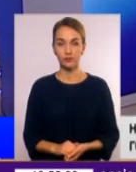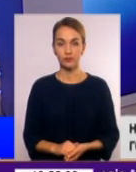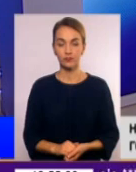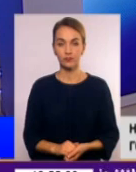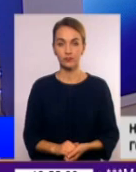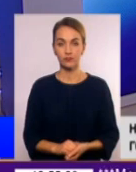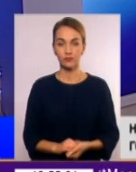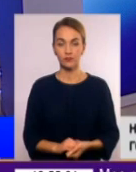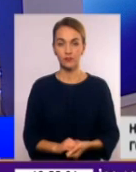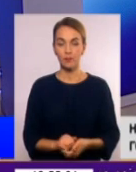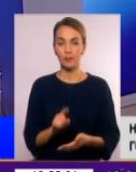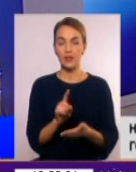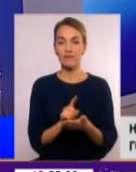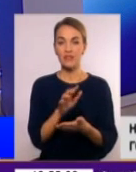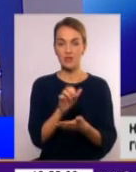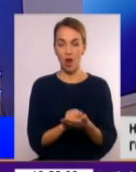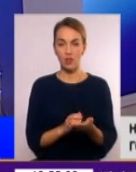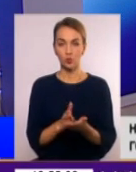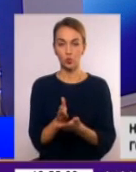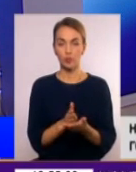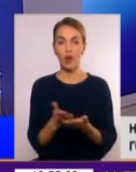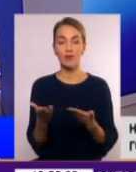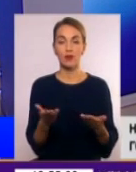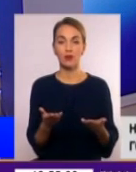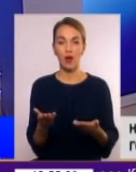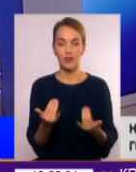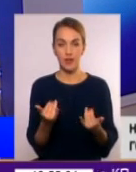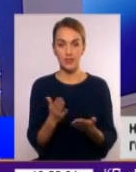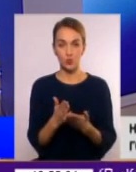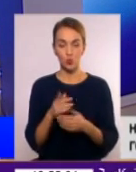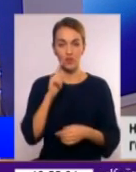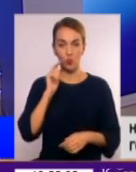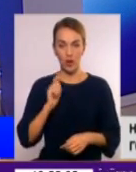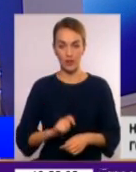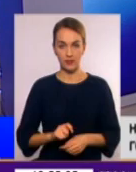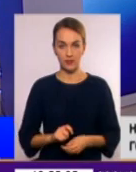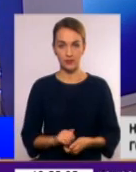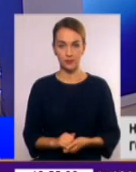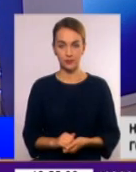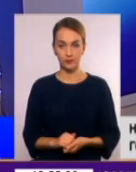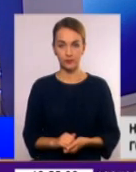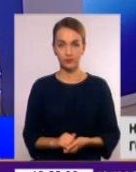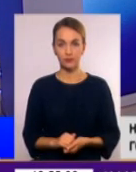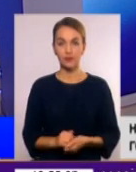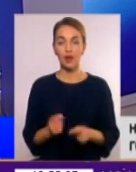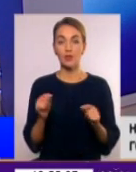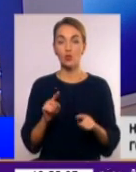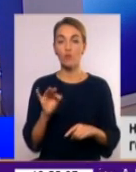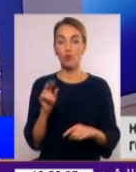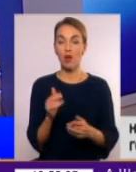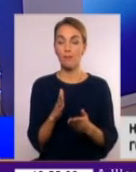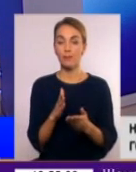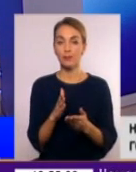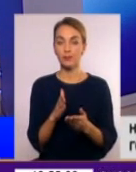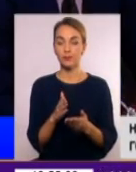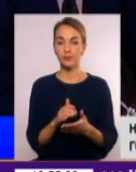Та фіскальна служба, яка зараз існує в Україні, то, що вона